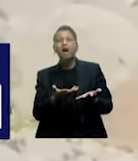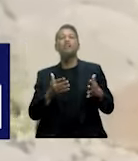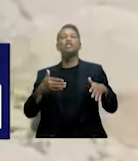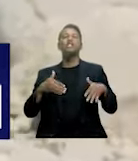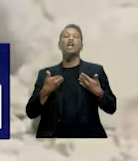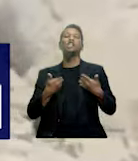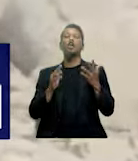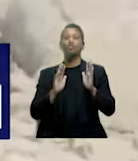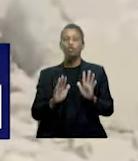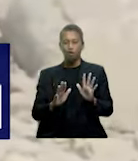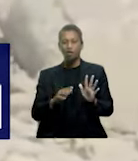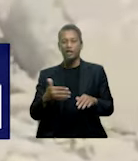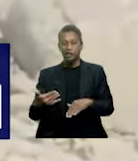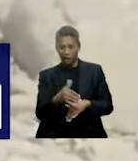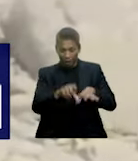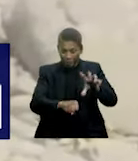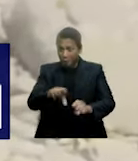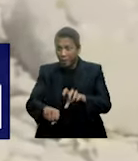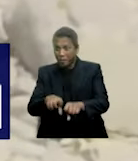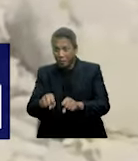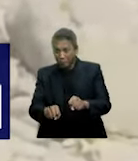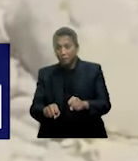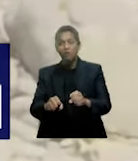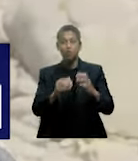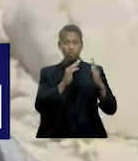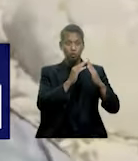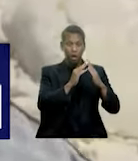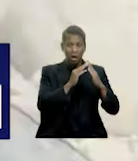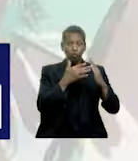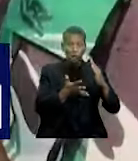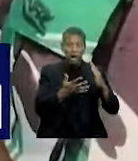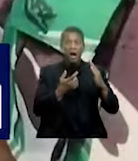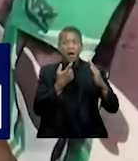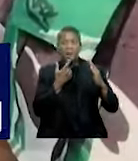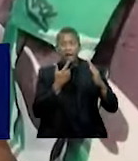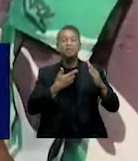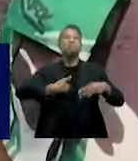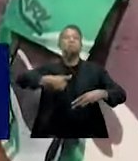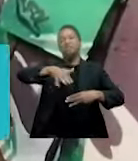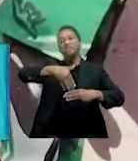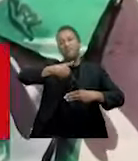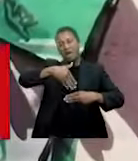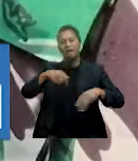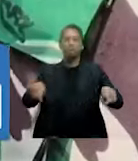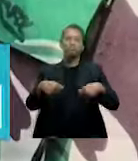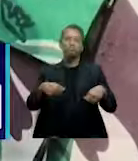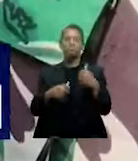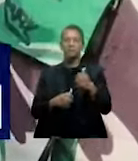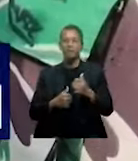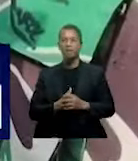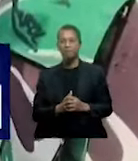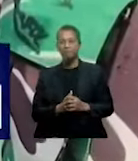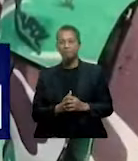Berarti nanti sampai di rumah diapain itu ikannya Pak? Ya bisa dibakar atau dibakar. Gerawak iwak adalah untuk melestarikan